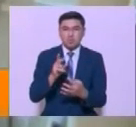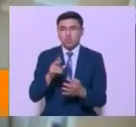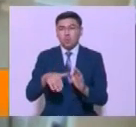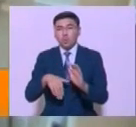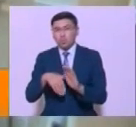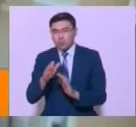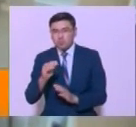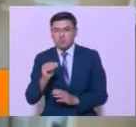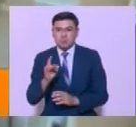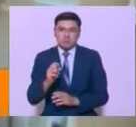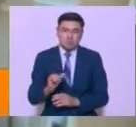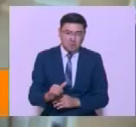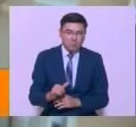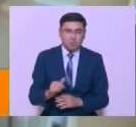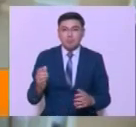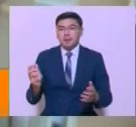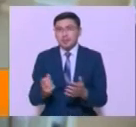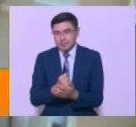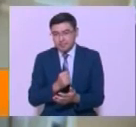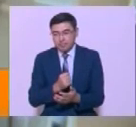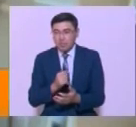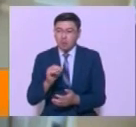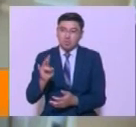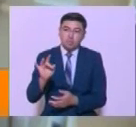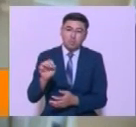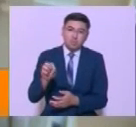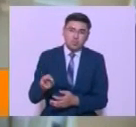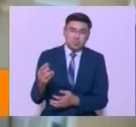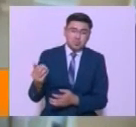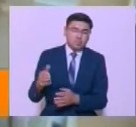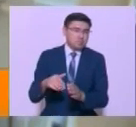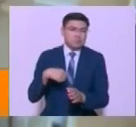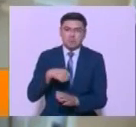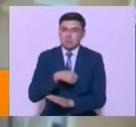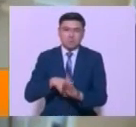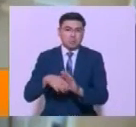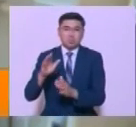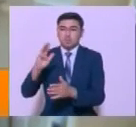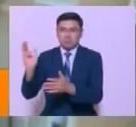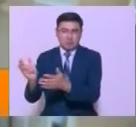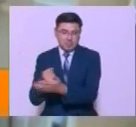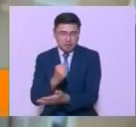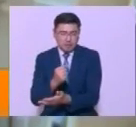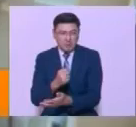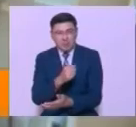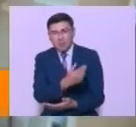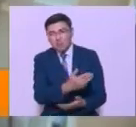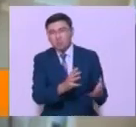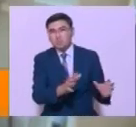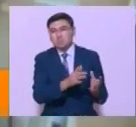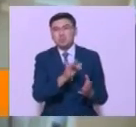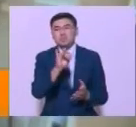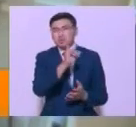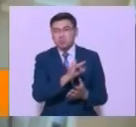результатам конкурса лучшим было признано произведение нома он стал собирать сведения о той памятной битве и на их